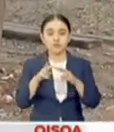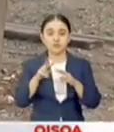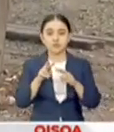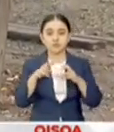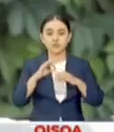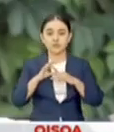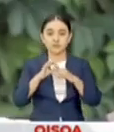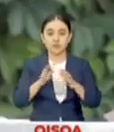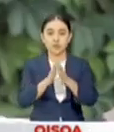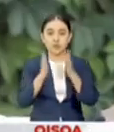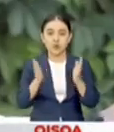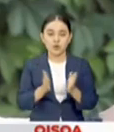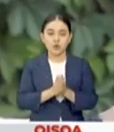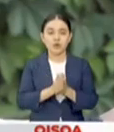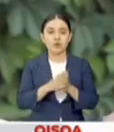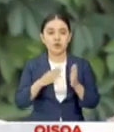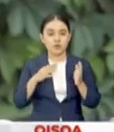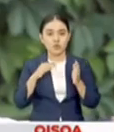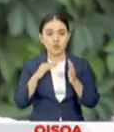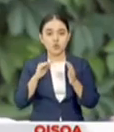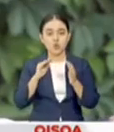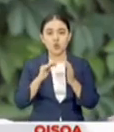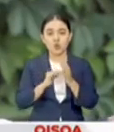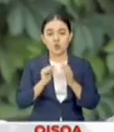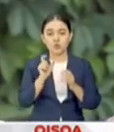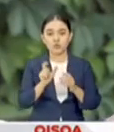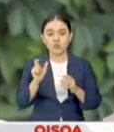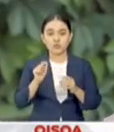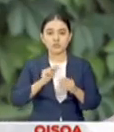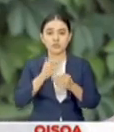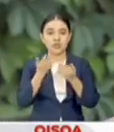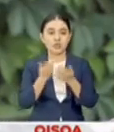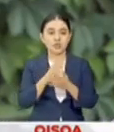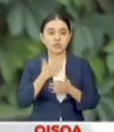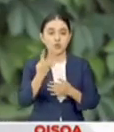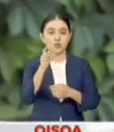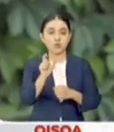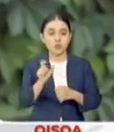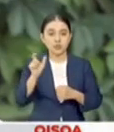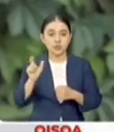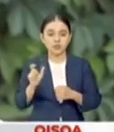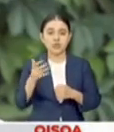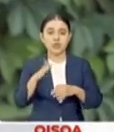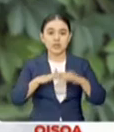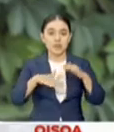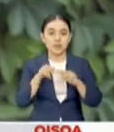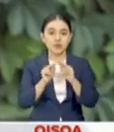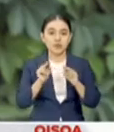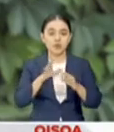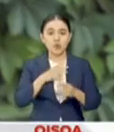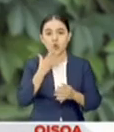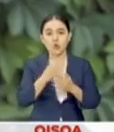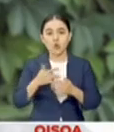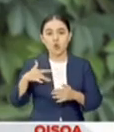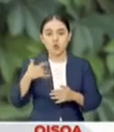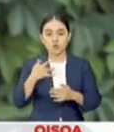yurganimizda umumiy 9 nafar ishsiz aniqlangan edi. Ularni biz 4 nafarini kasb hunarga o'qitdik, o'zining